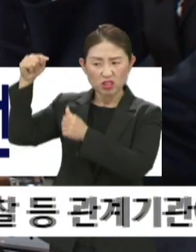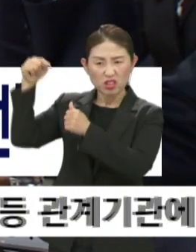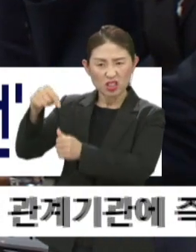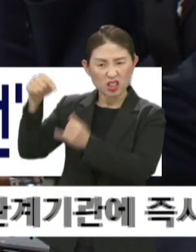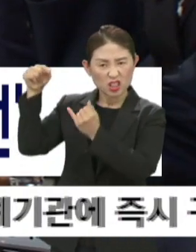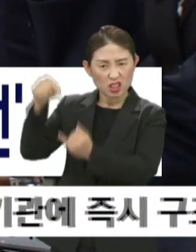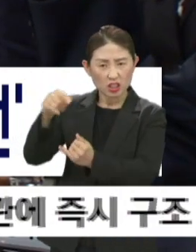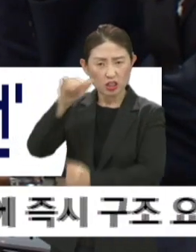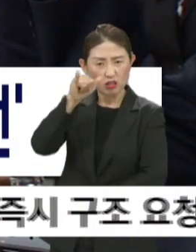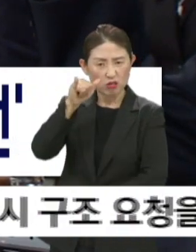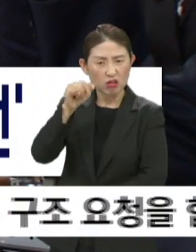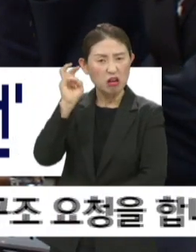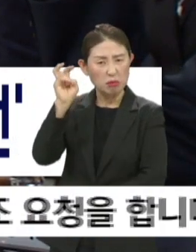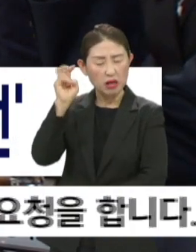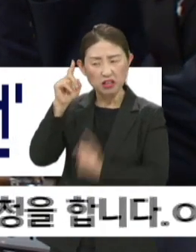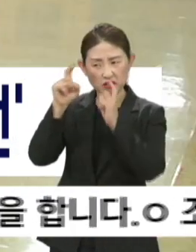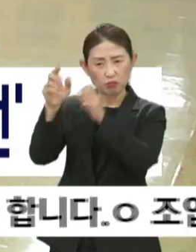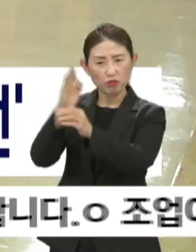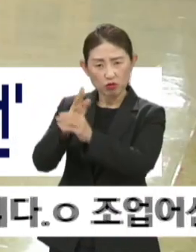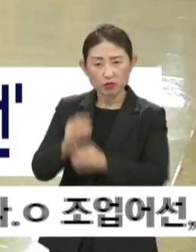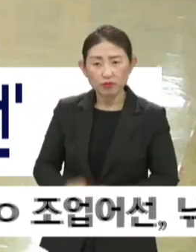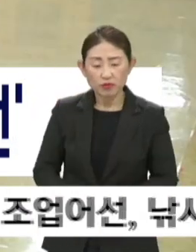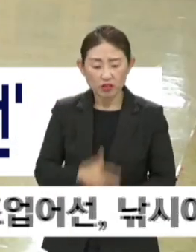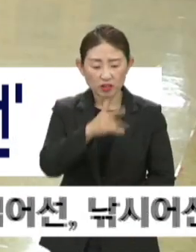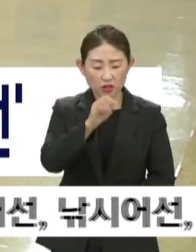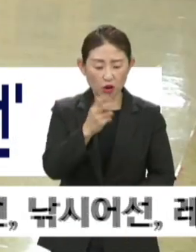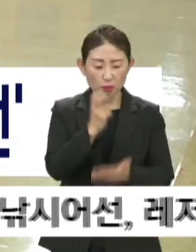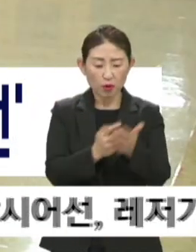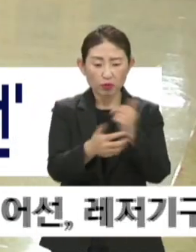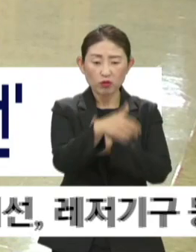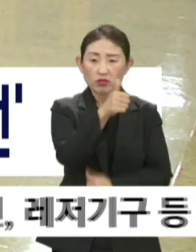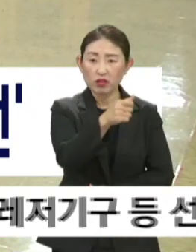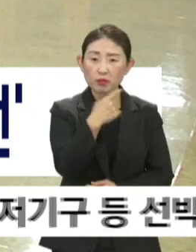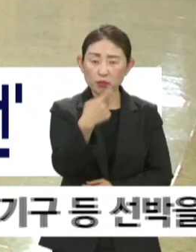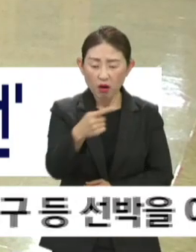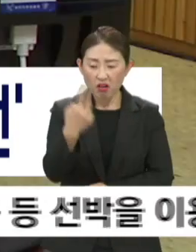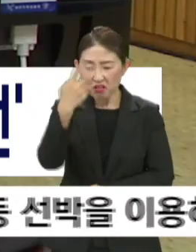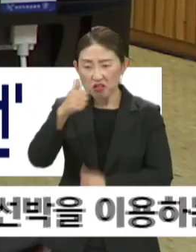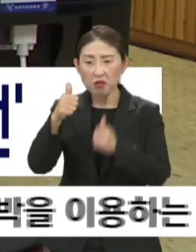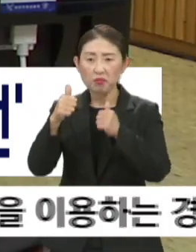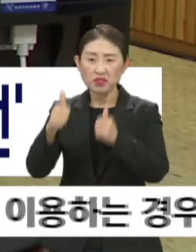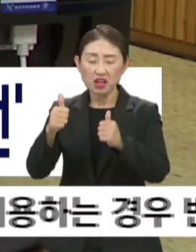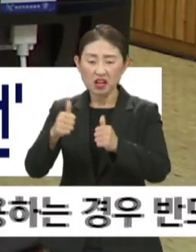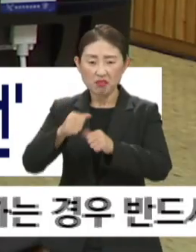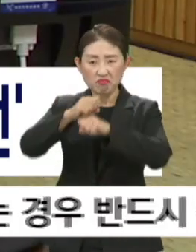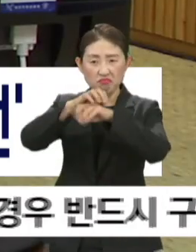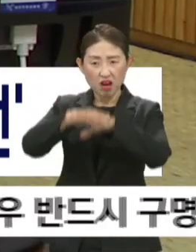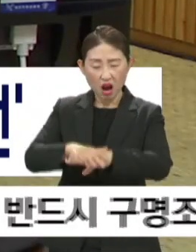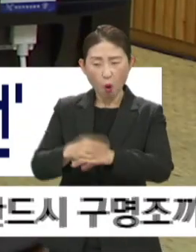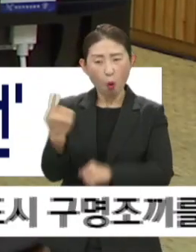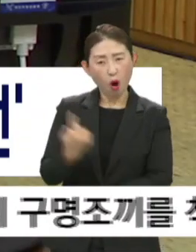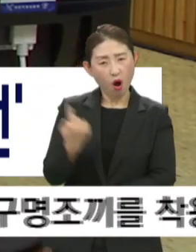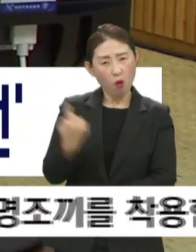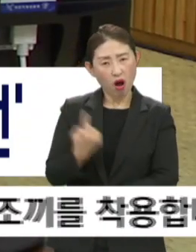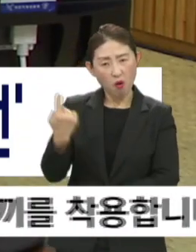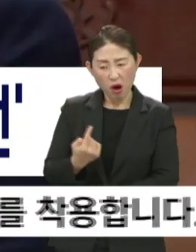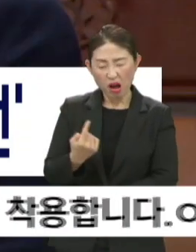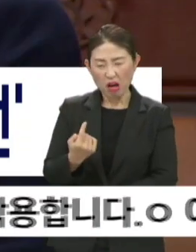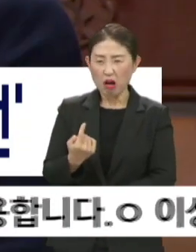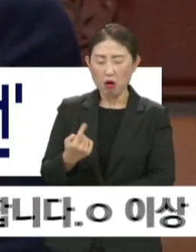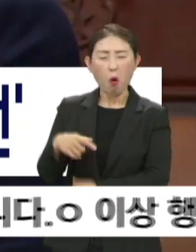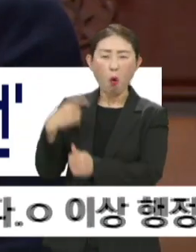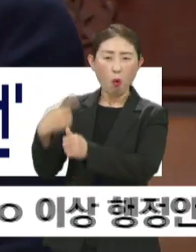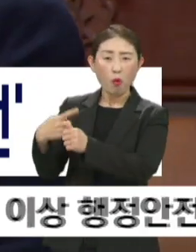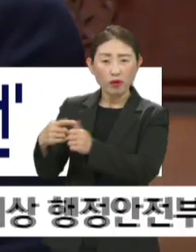아니고서는 설명할 수 없다고 말했고 정청래 법사위원장은 검찰을 해체시키는 촉매제 역할을 할 것이라